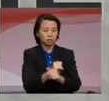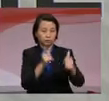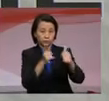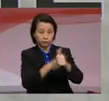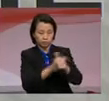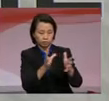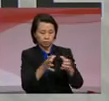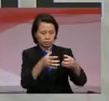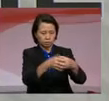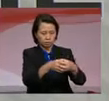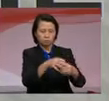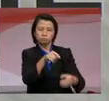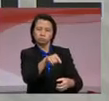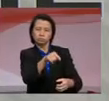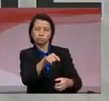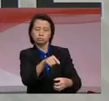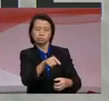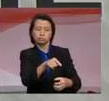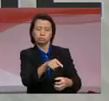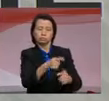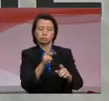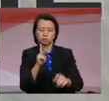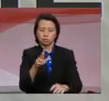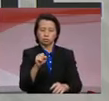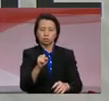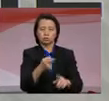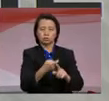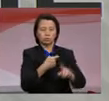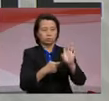pertama kluster itu ini ialah kes